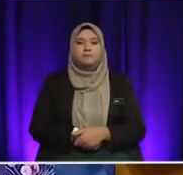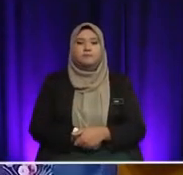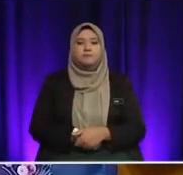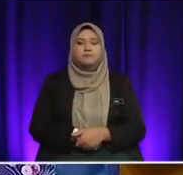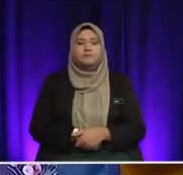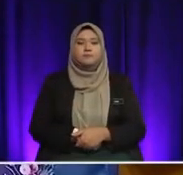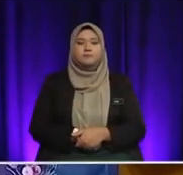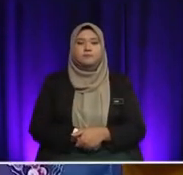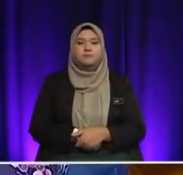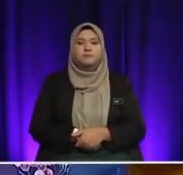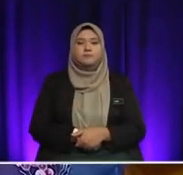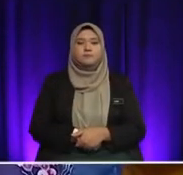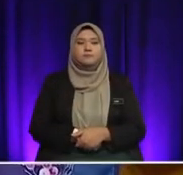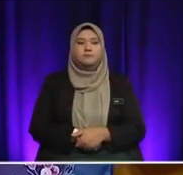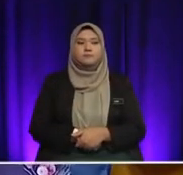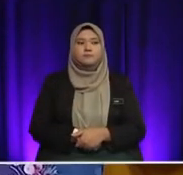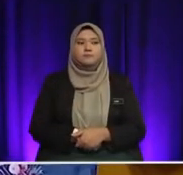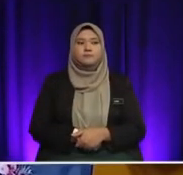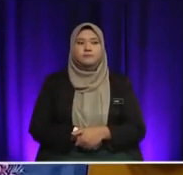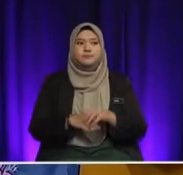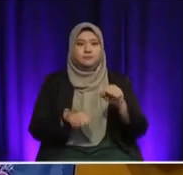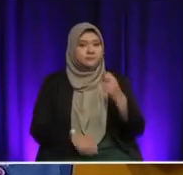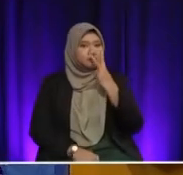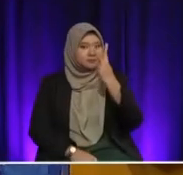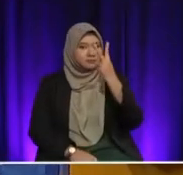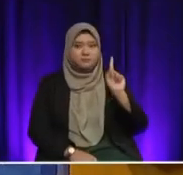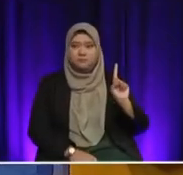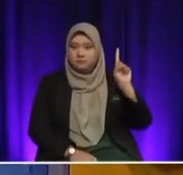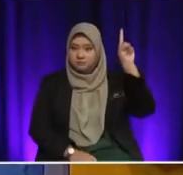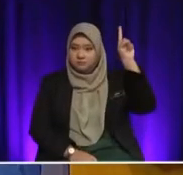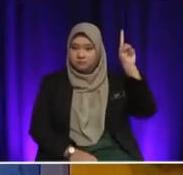Lepas tu ni tadi burger former. Burger former ni kita guna untuk buat burger lah.